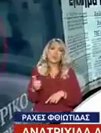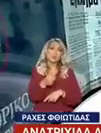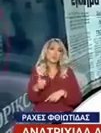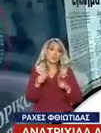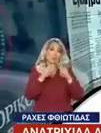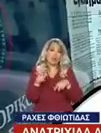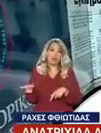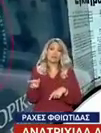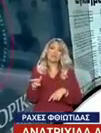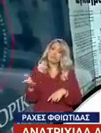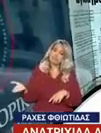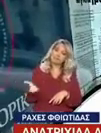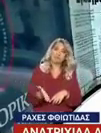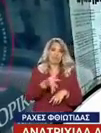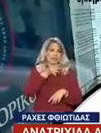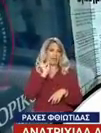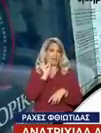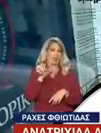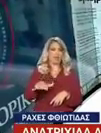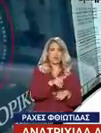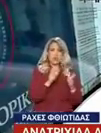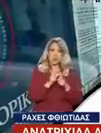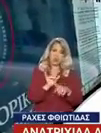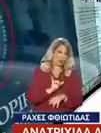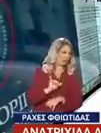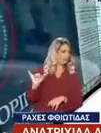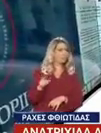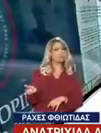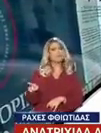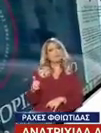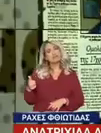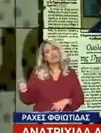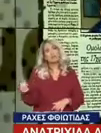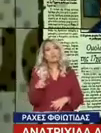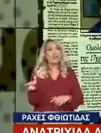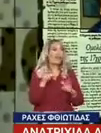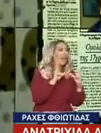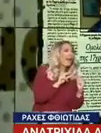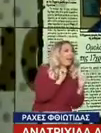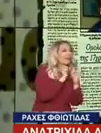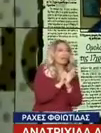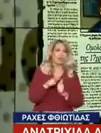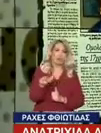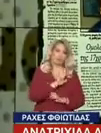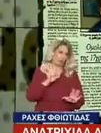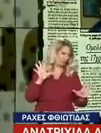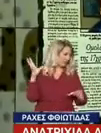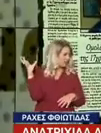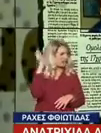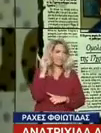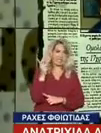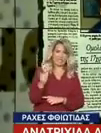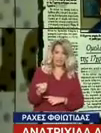επιτρέπουν να πιει ένα καφέ. Δεν έχει πολλά παρεδώσει με τους χωριανούς του και σήμερα